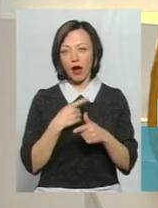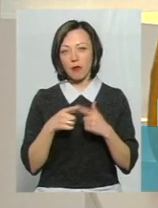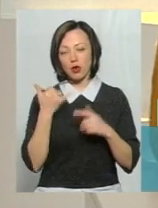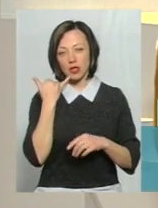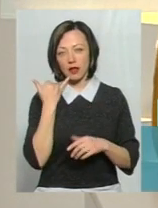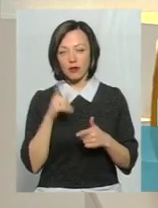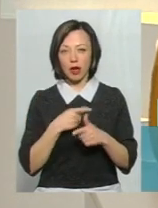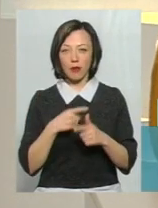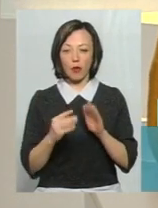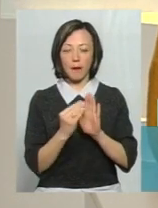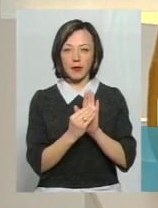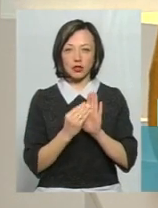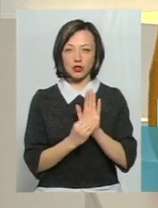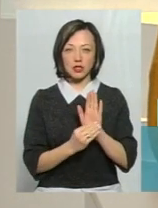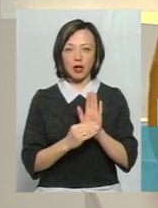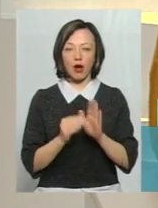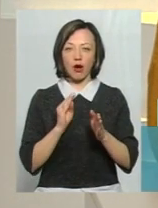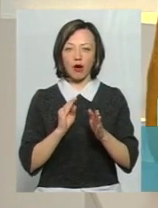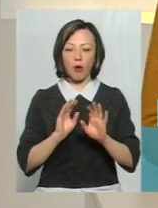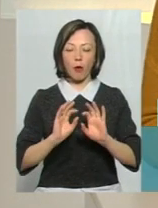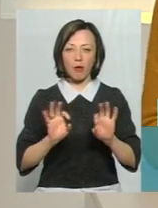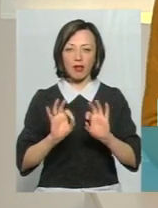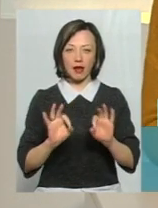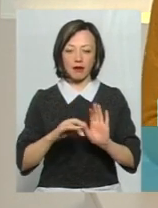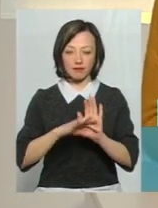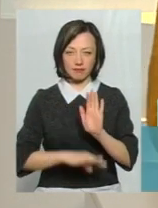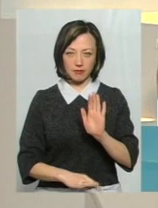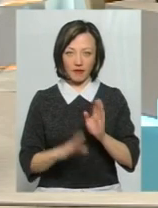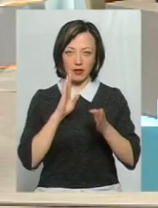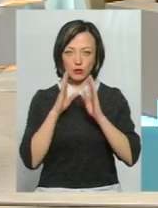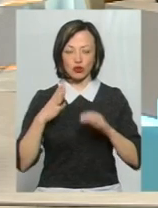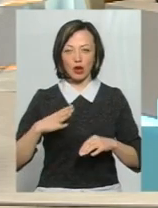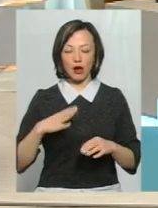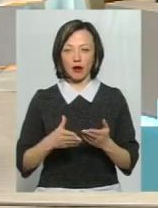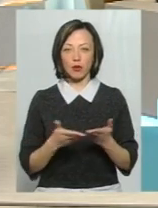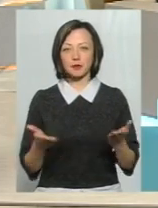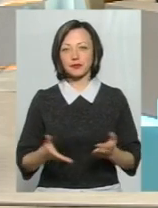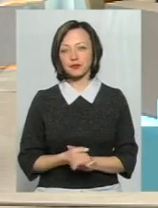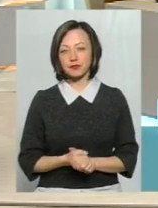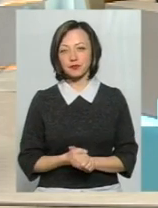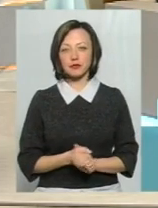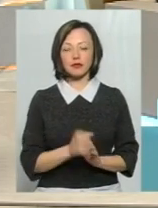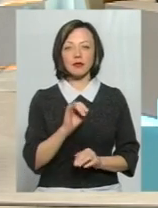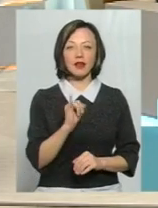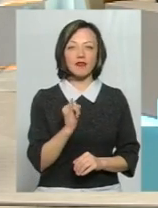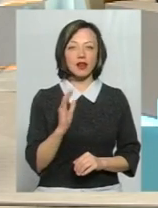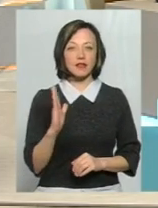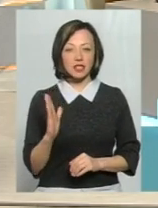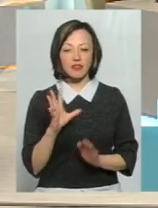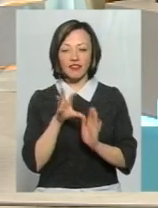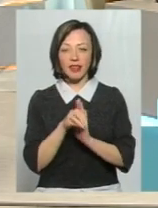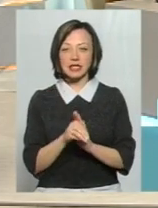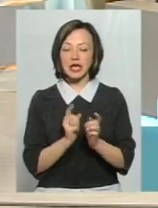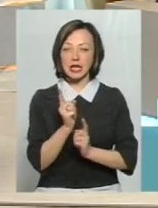телефоном, або пишіть коментарі у Фейсбук. Чекаємо. Івану Васильовичу, внесення змін до обласного бюджету